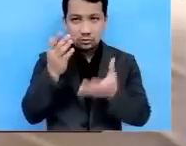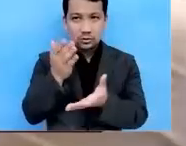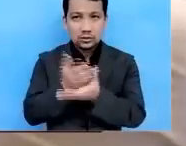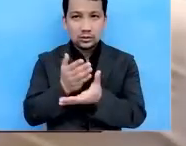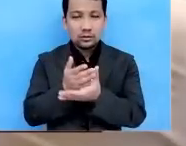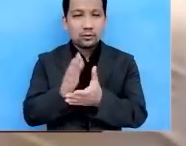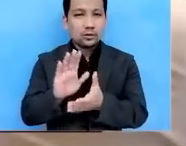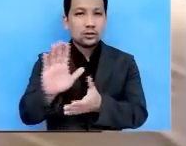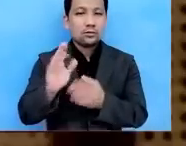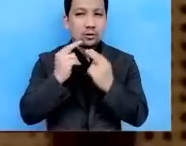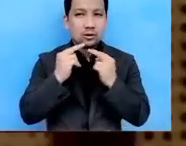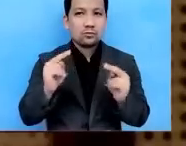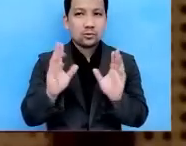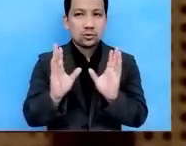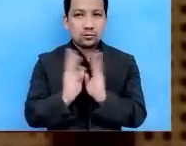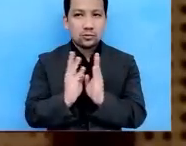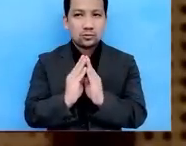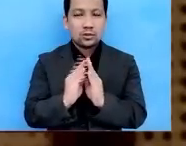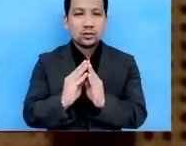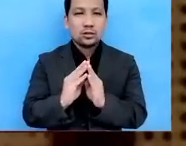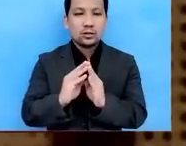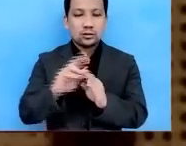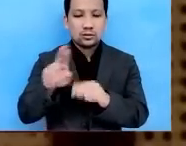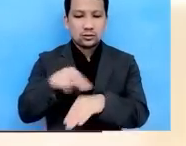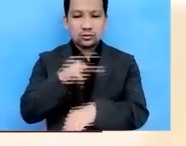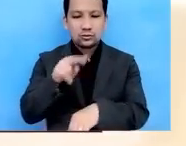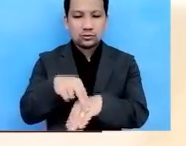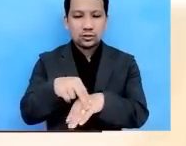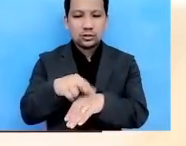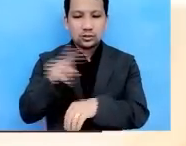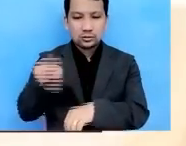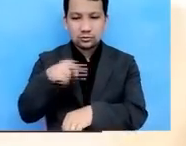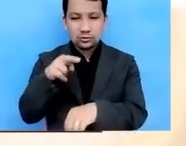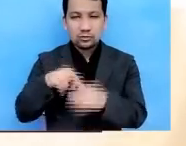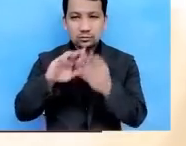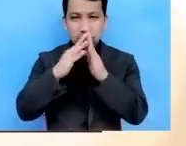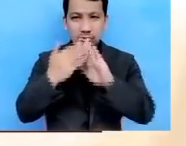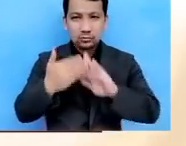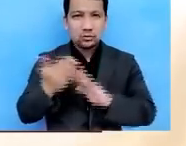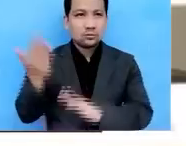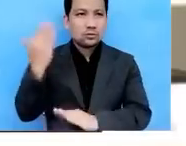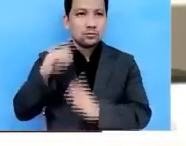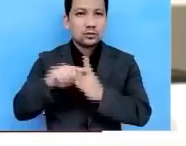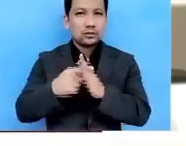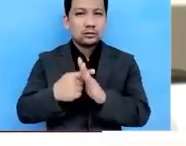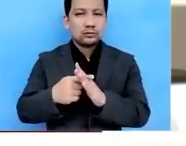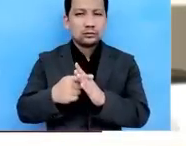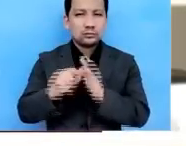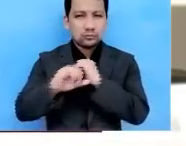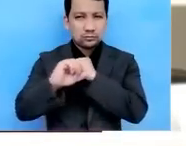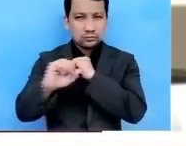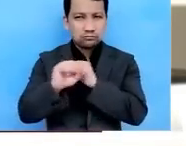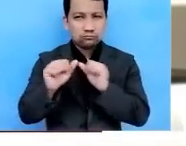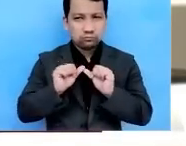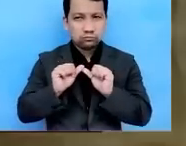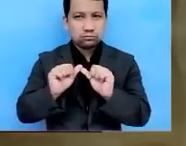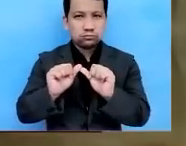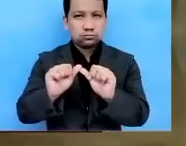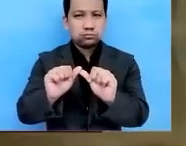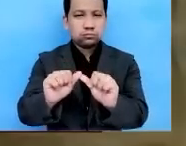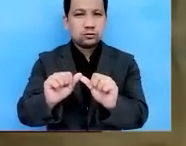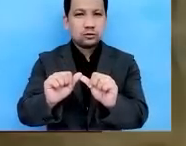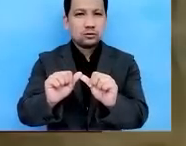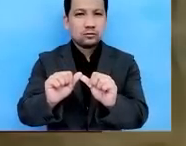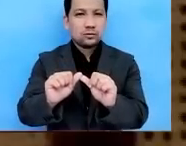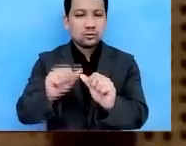Pangulo sa unang pulong ng National at Regional Peace and Order Council. Simula raw noong matapos ang eleksyon ay sunod-sunod ang mga naitatalang